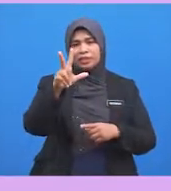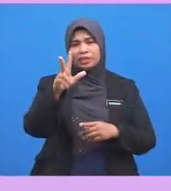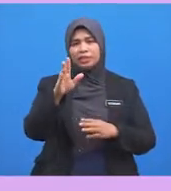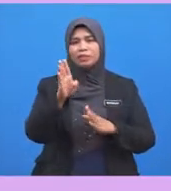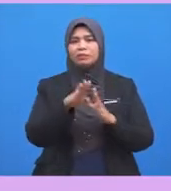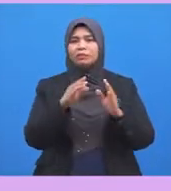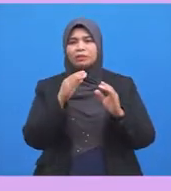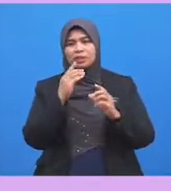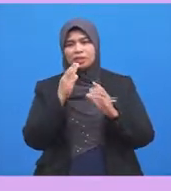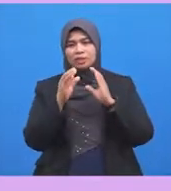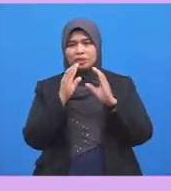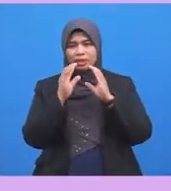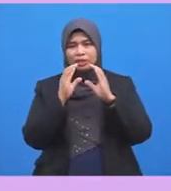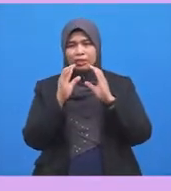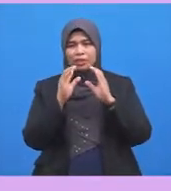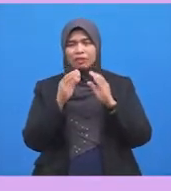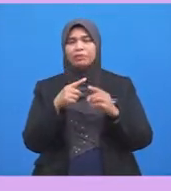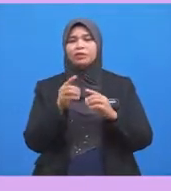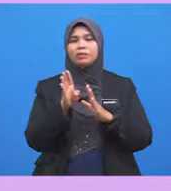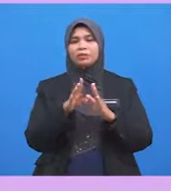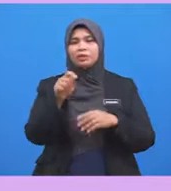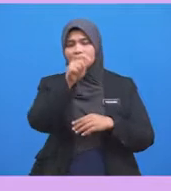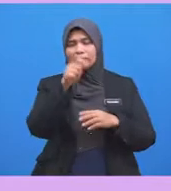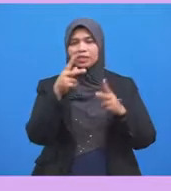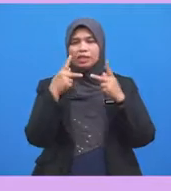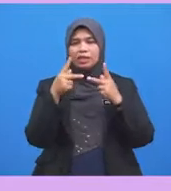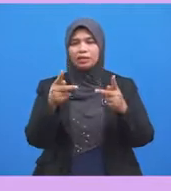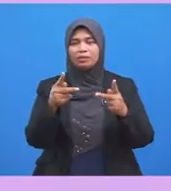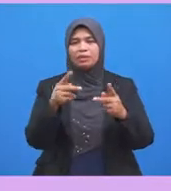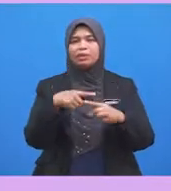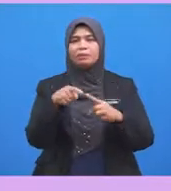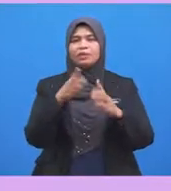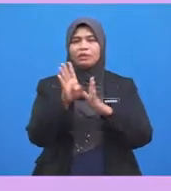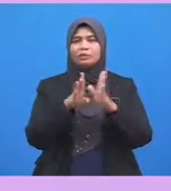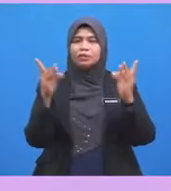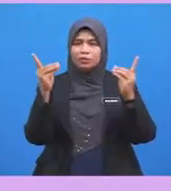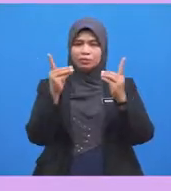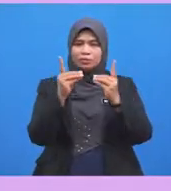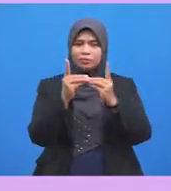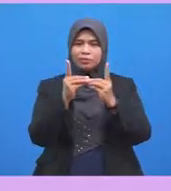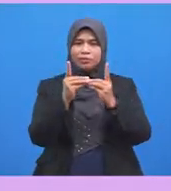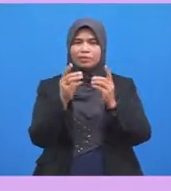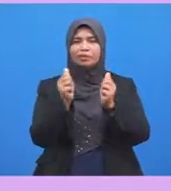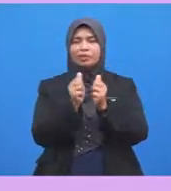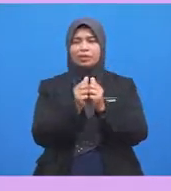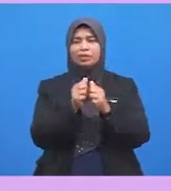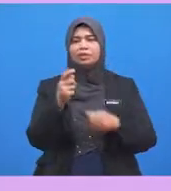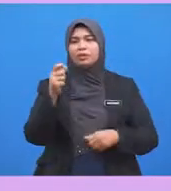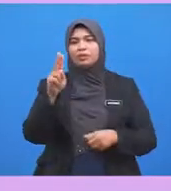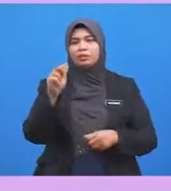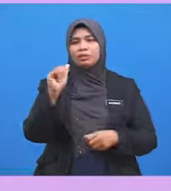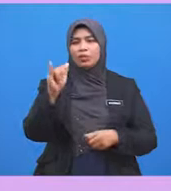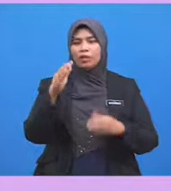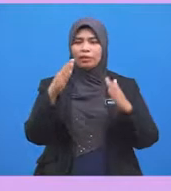bertegur sapa dan bertanyakan khabar apabila berjumpa atau terserempak dengan